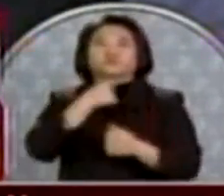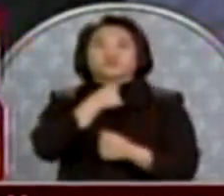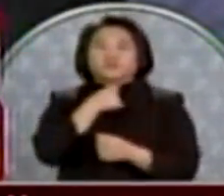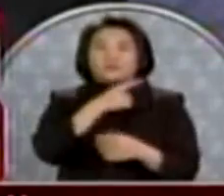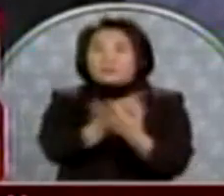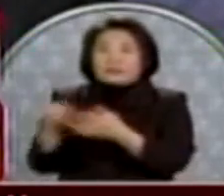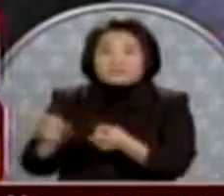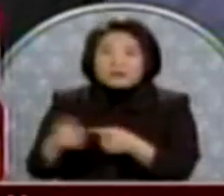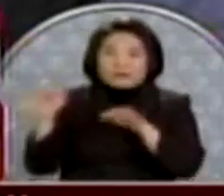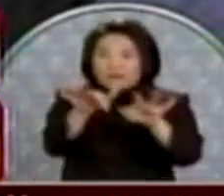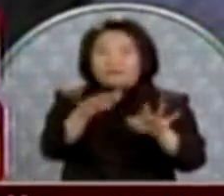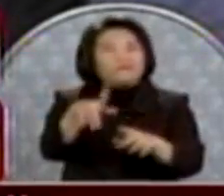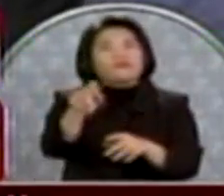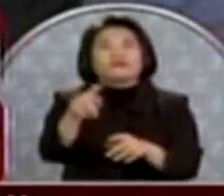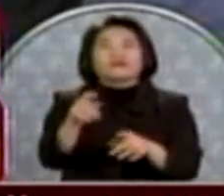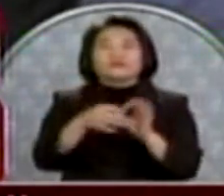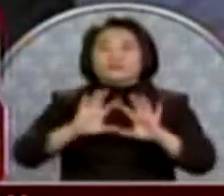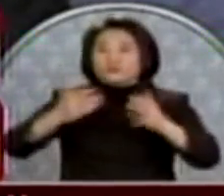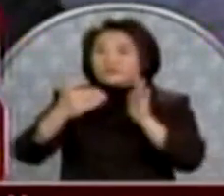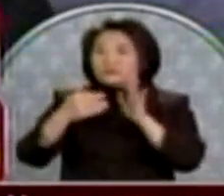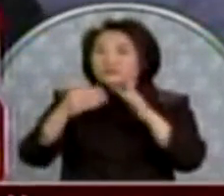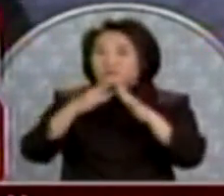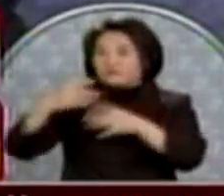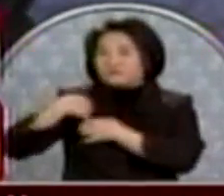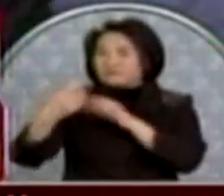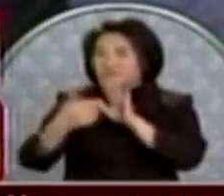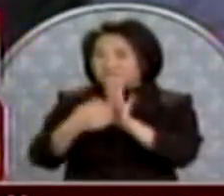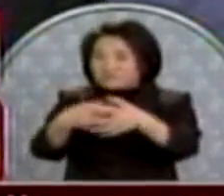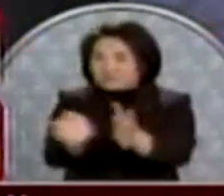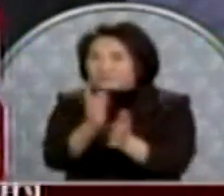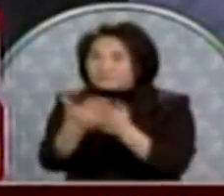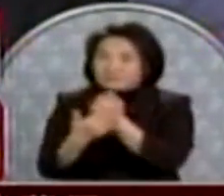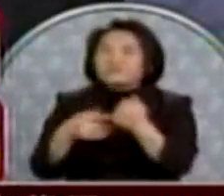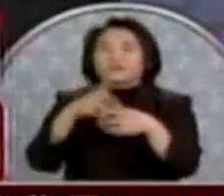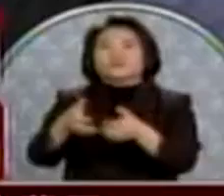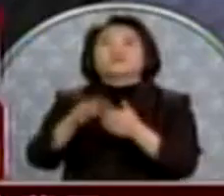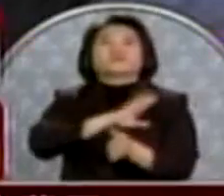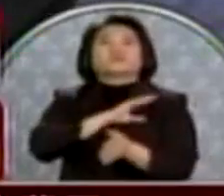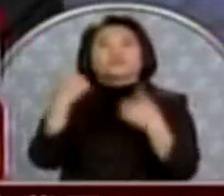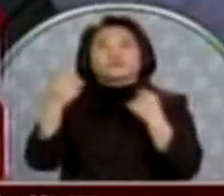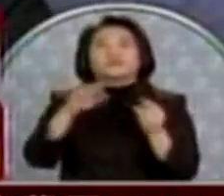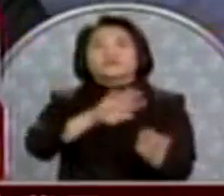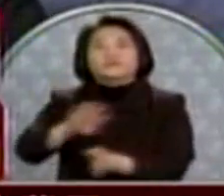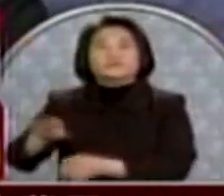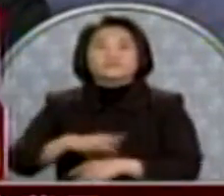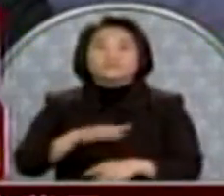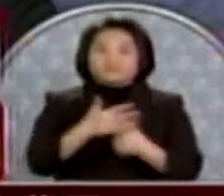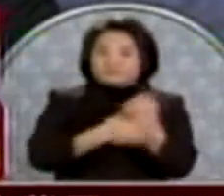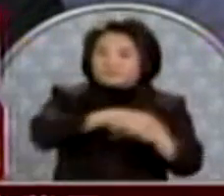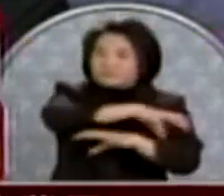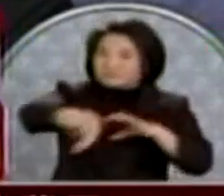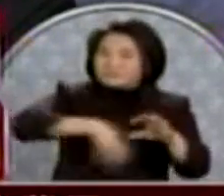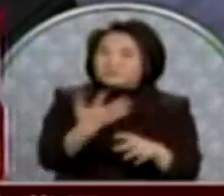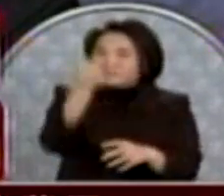能把所有人都来做这个工作，我们国家防卫的工作还是很重要。另外，您提到我们的环境主权这些问题，我